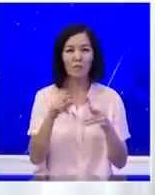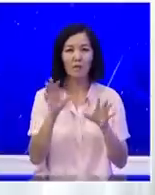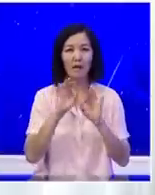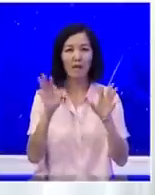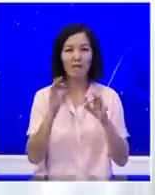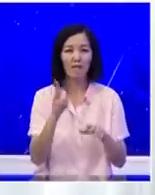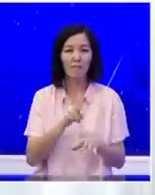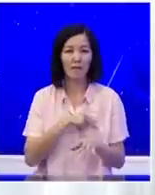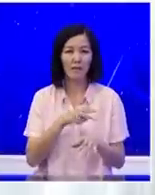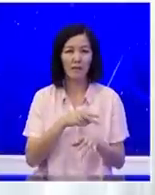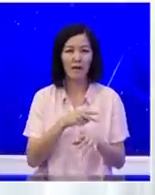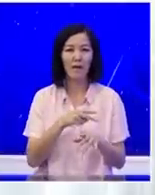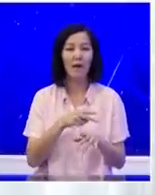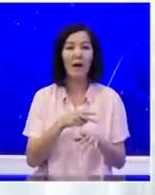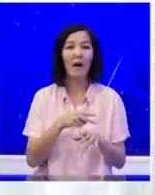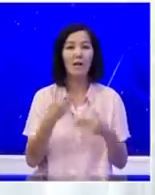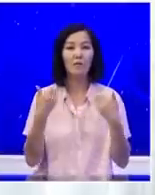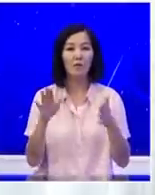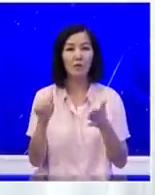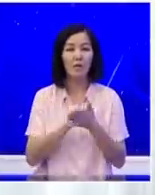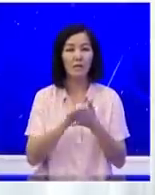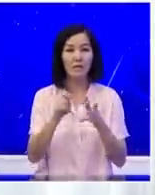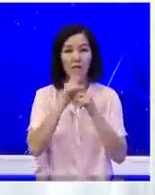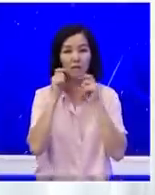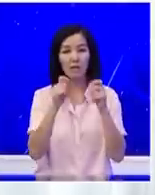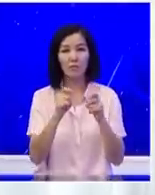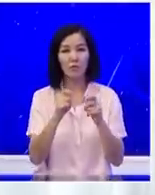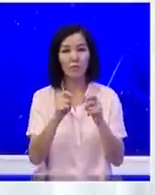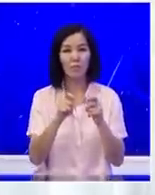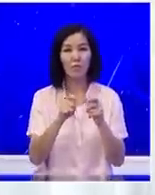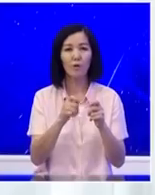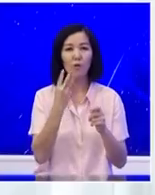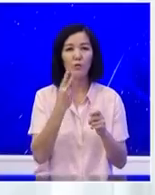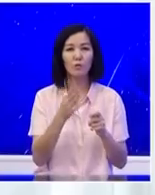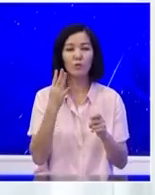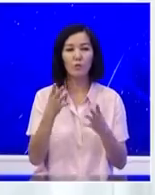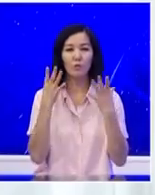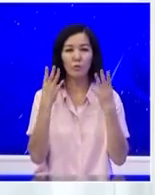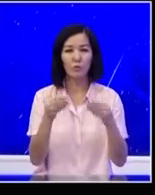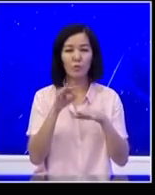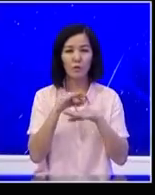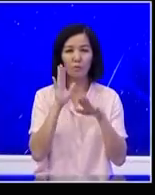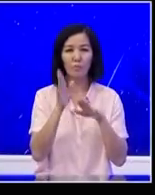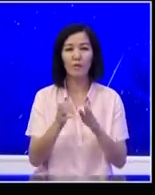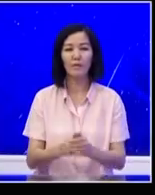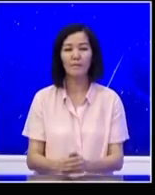белгі егерлері. Ал түлектерге аттестат тапсыру рәсімі маусымның 3-і мен 4-іне белгіленді.